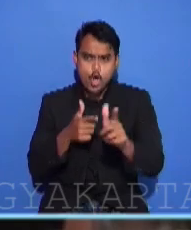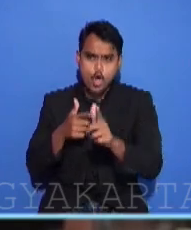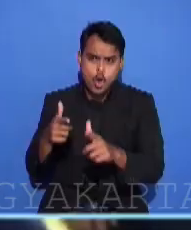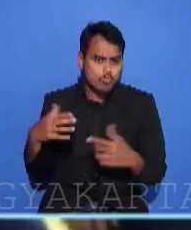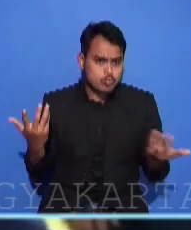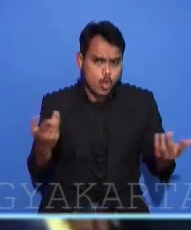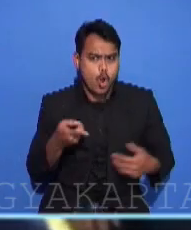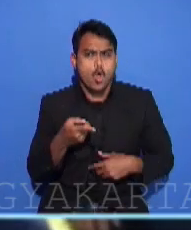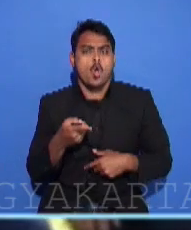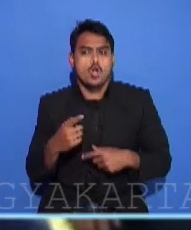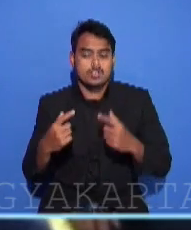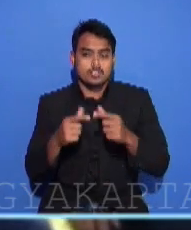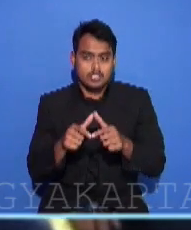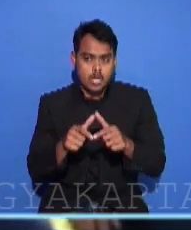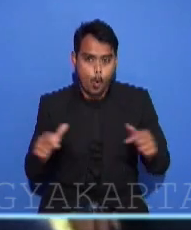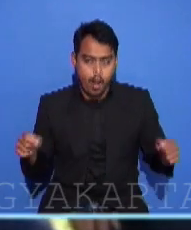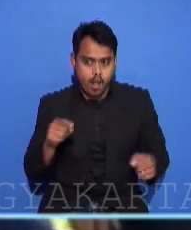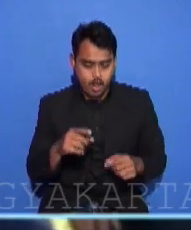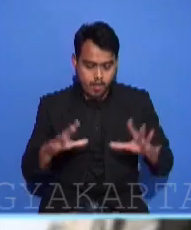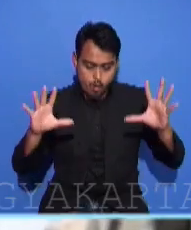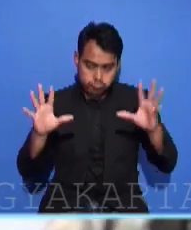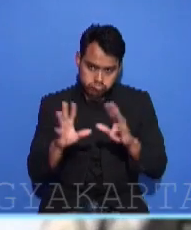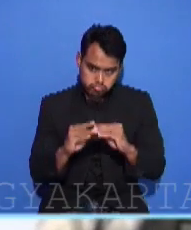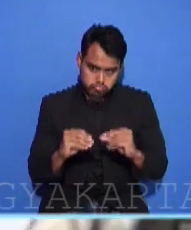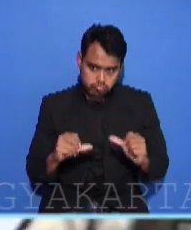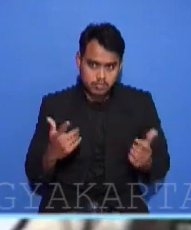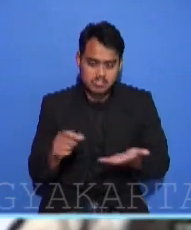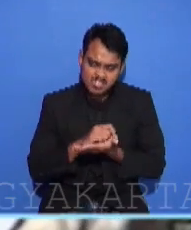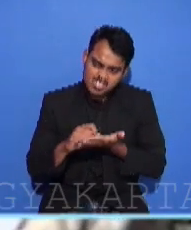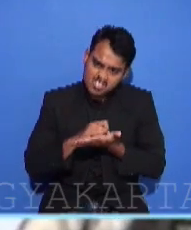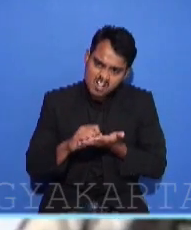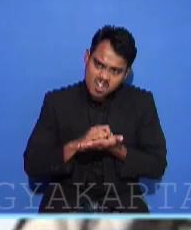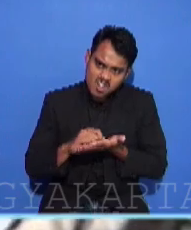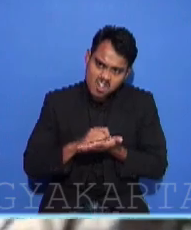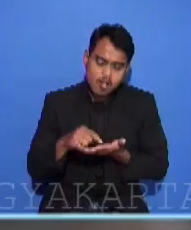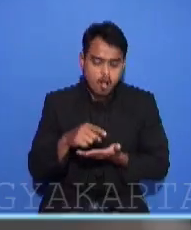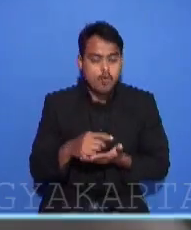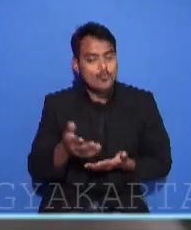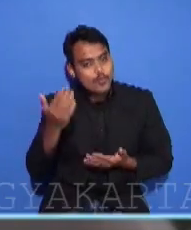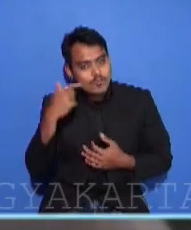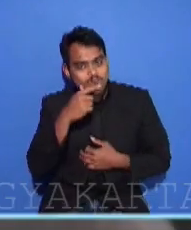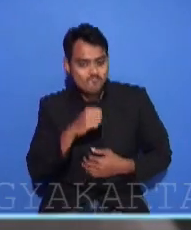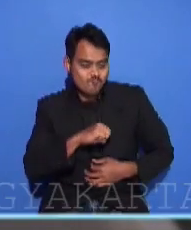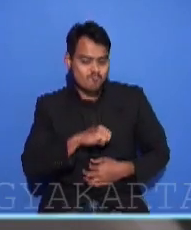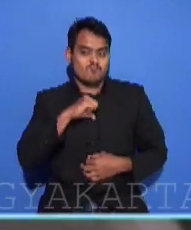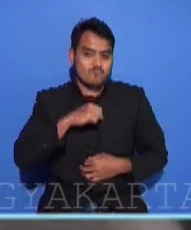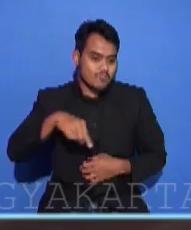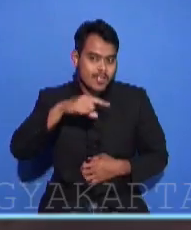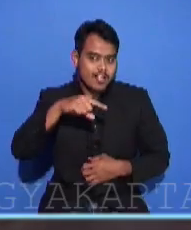waktu 6 jam dan menjadi catatan sejarah emas yang patut dibanggakan bagi masyarakat Yogyakarta dan bangsa